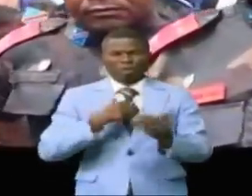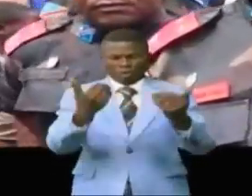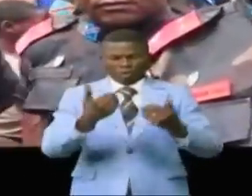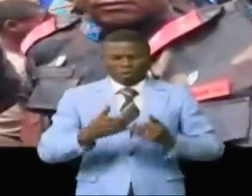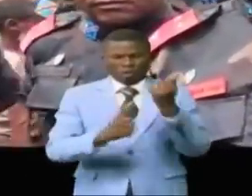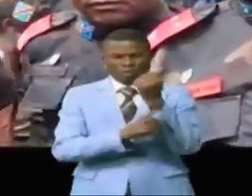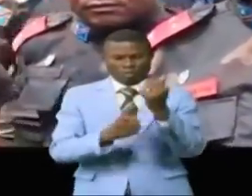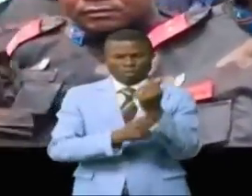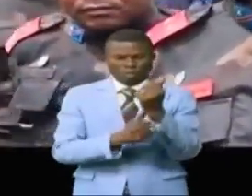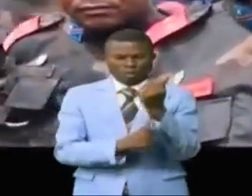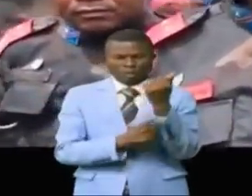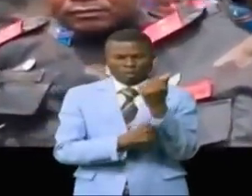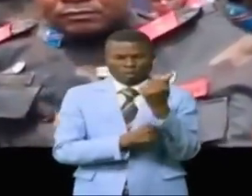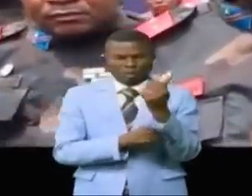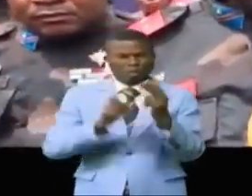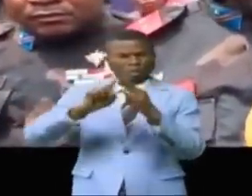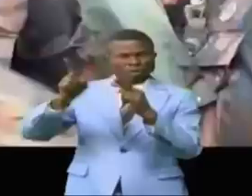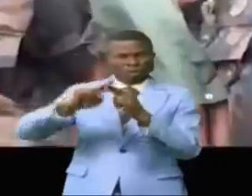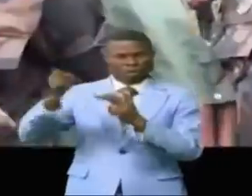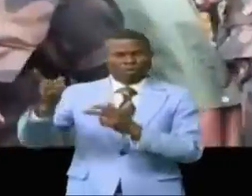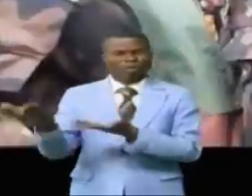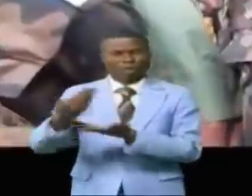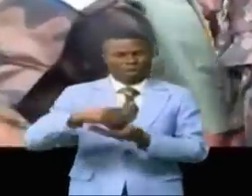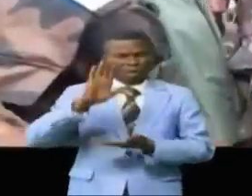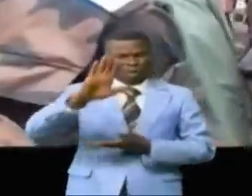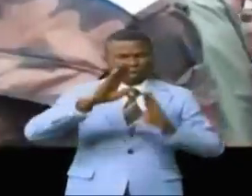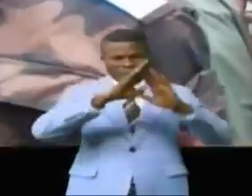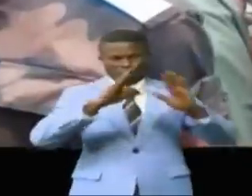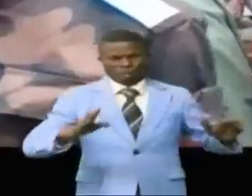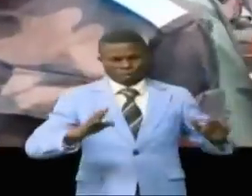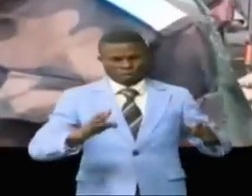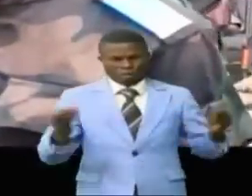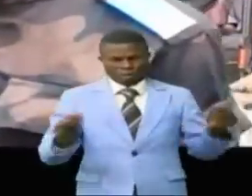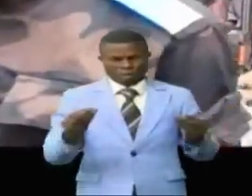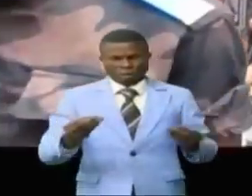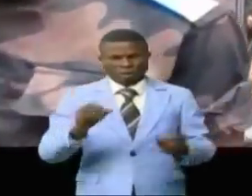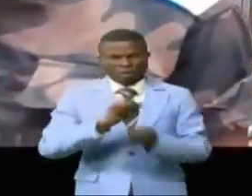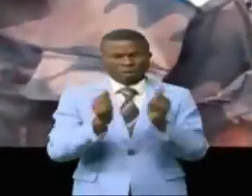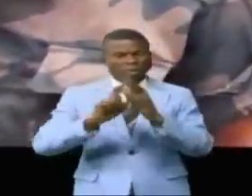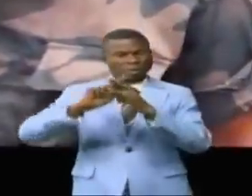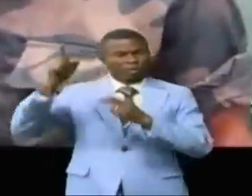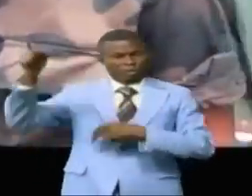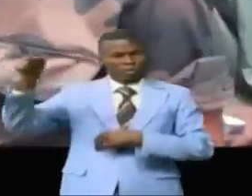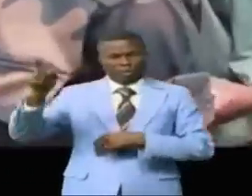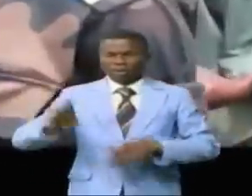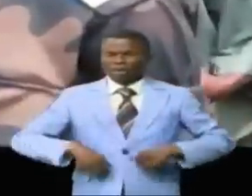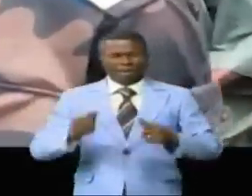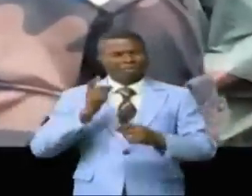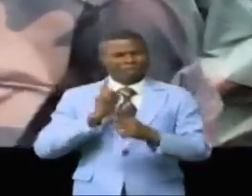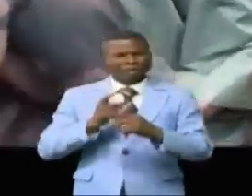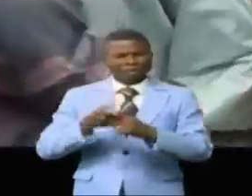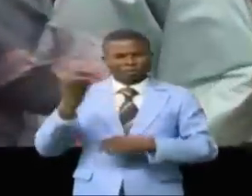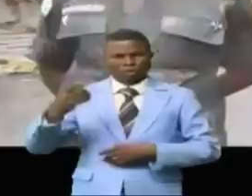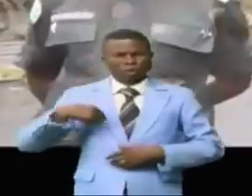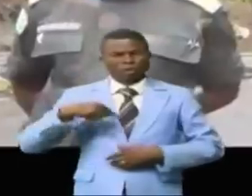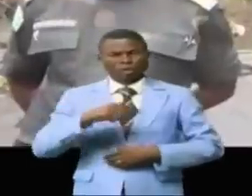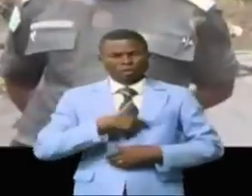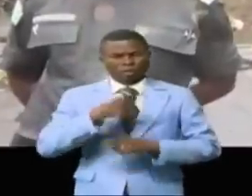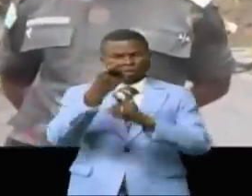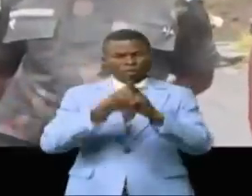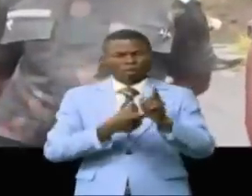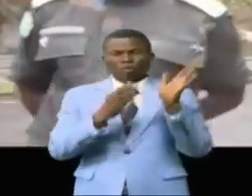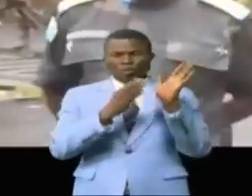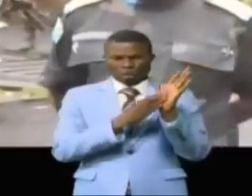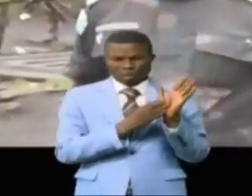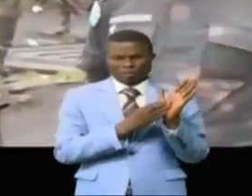qui sont dans le cas de la de déplacés rentrent. Parce que dans le cas de déplacés, il n'y a pas de vie. Nous sommes au mois de